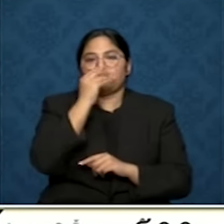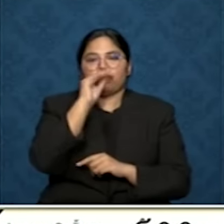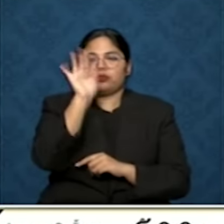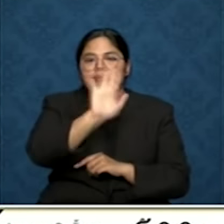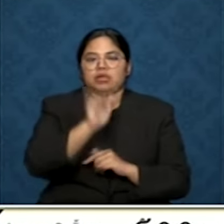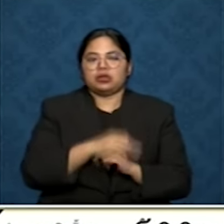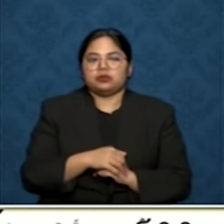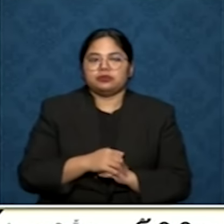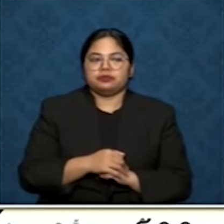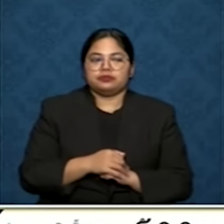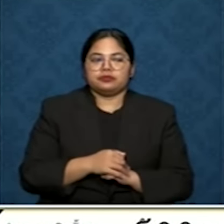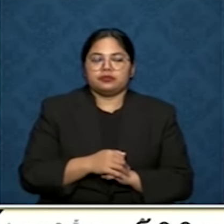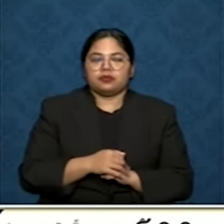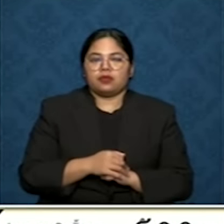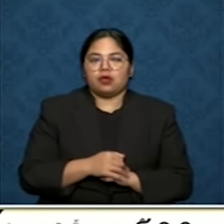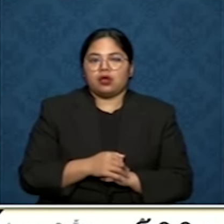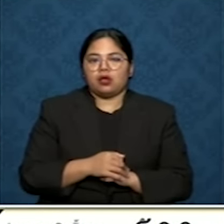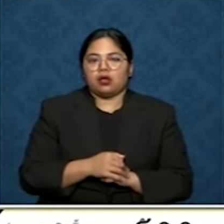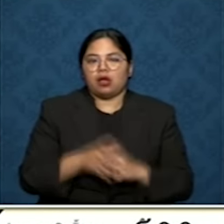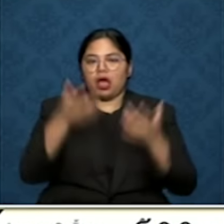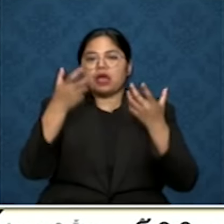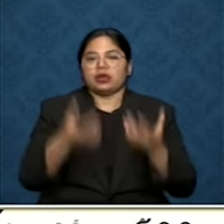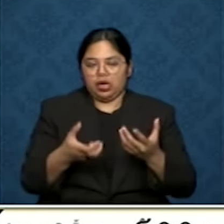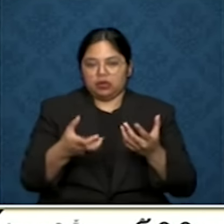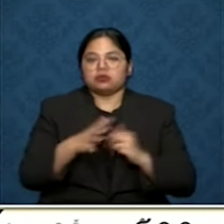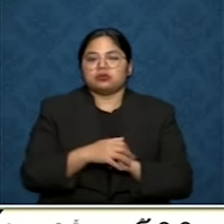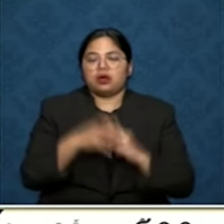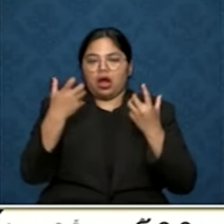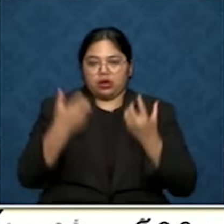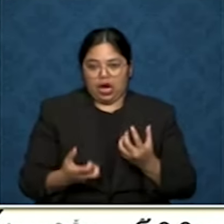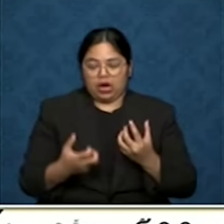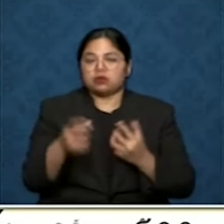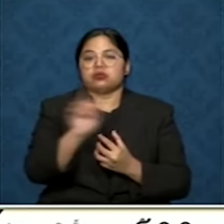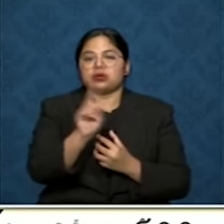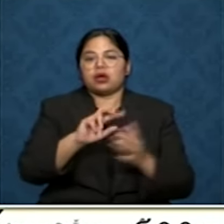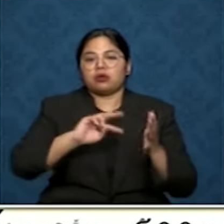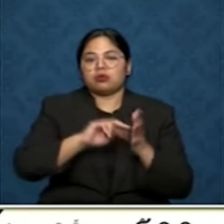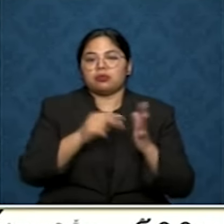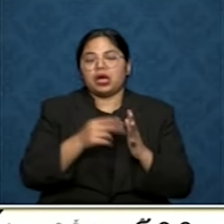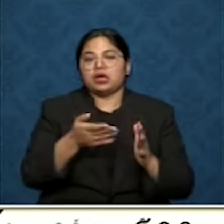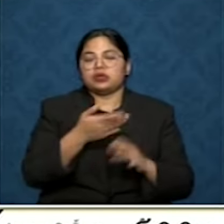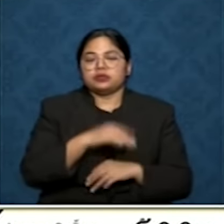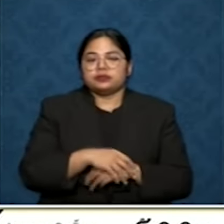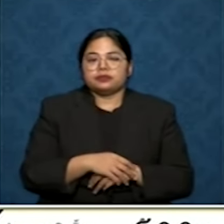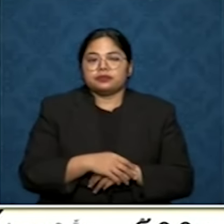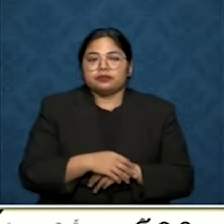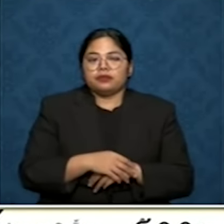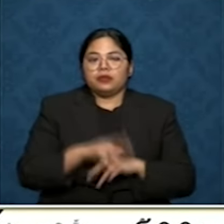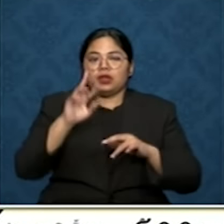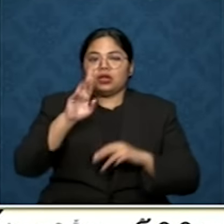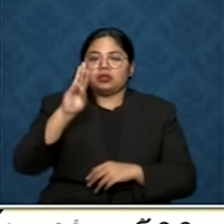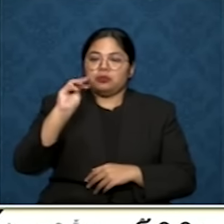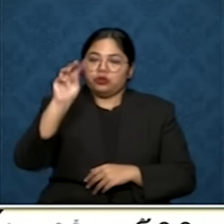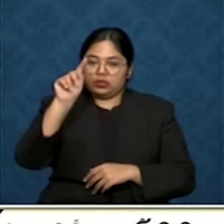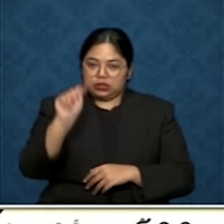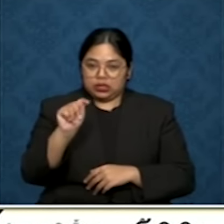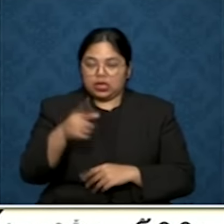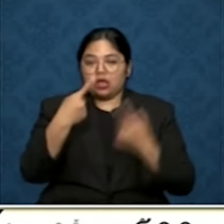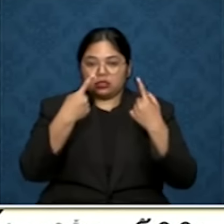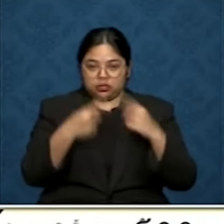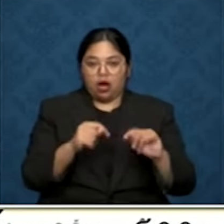คิดว่าไม่ใช่ะนะครับเจ็บป่วยร้ายแรงเนี่ยก็คือประมาณเนะครับหนักเลยเอาเป็นว่าหนักสถัดไปครับแต่ท่านรัฐมนตรีเนี่ยได้มาตอบกับเพื่อน